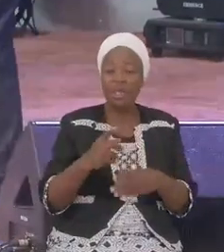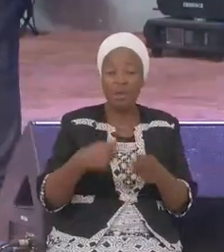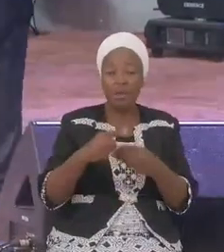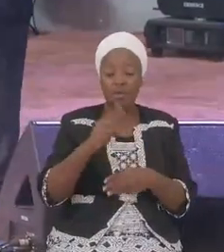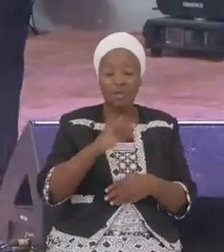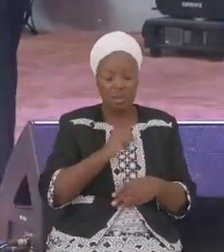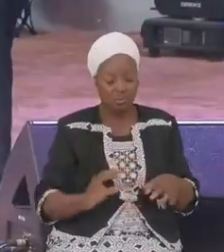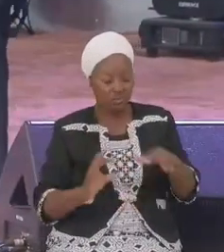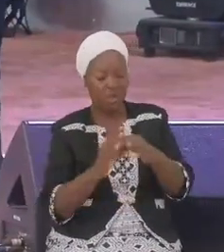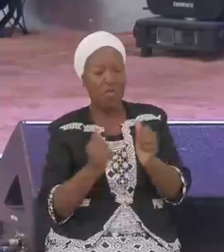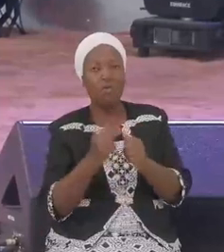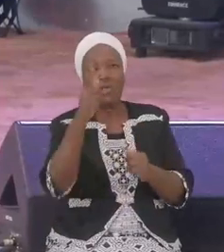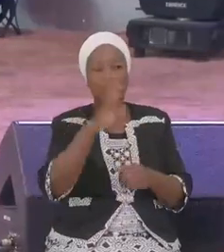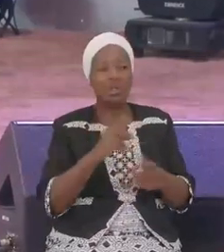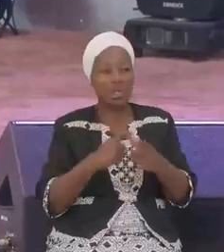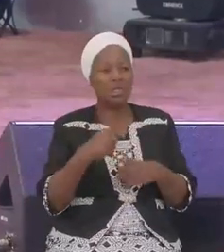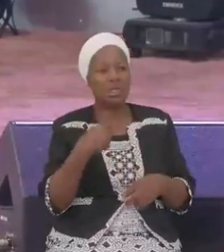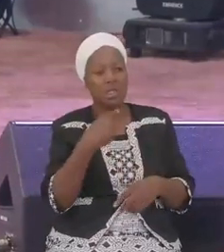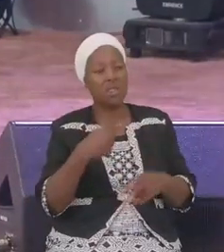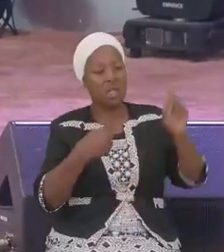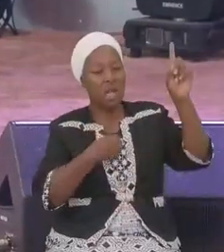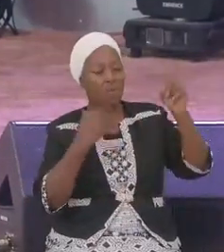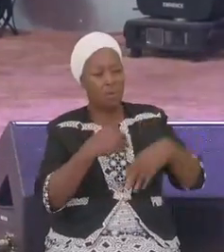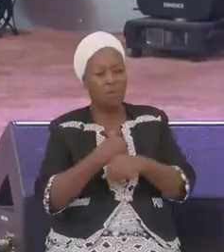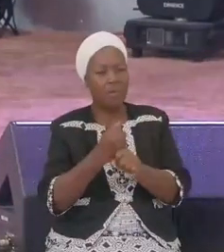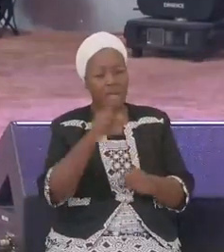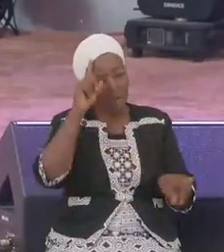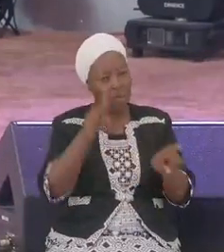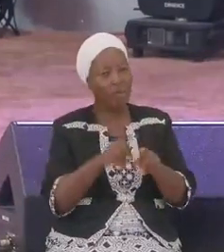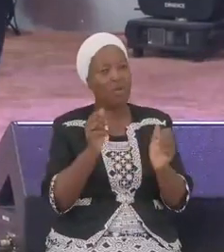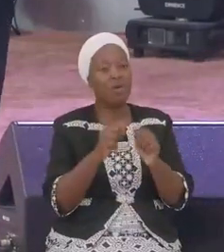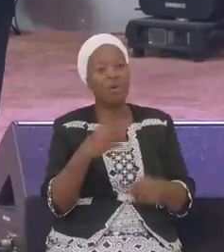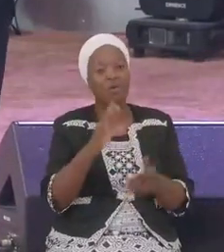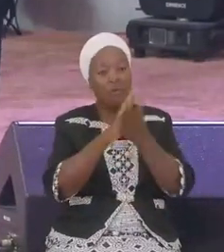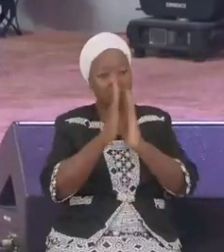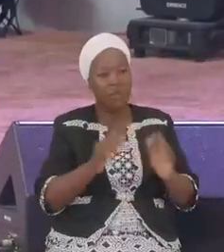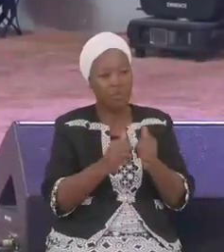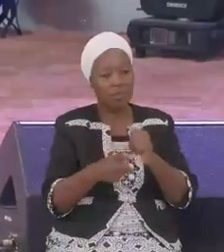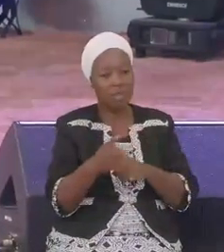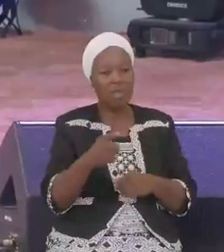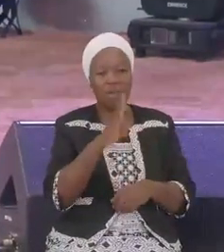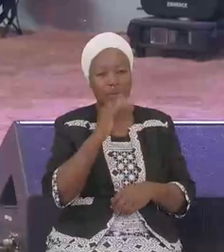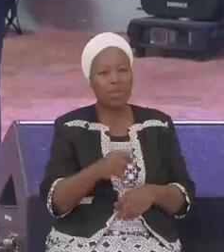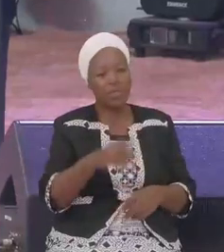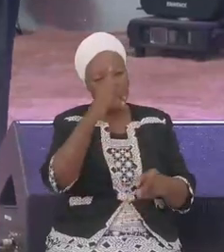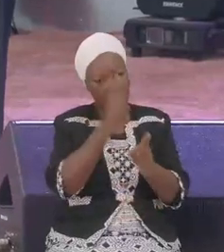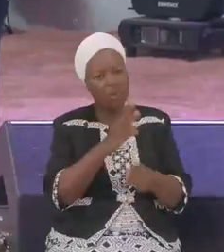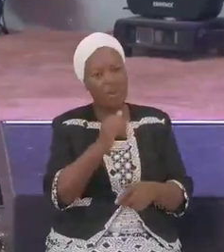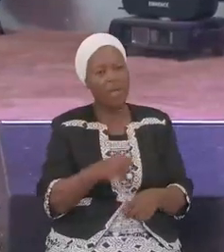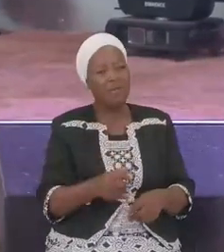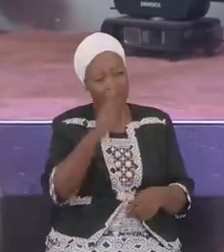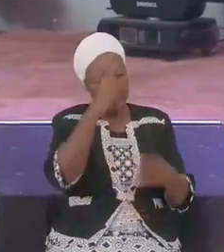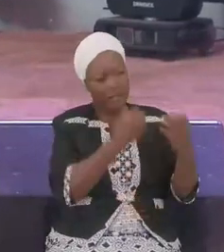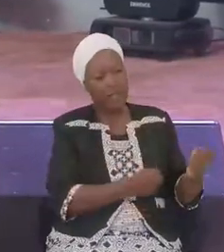Tout ce qui te concerne se réconcilie avec Dieu. Je traiterai avec eux une alliance de paix. Et étant justifié par la foi,